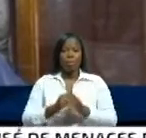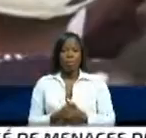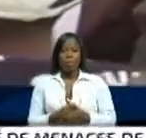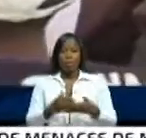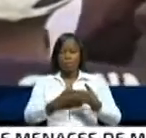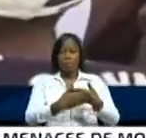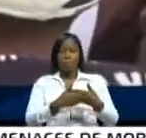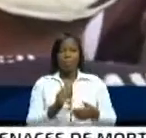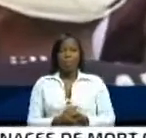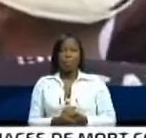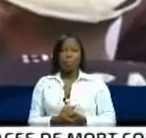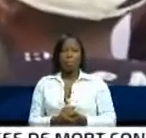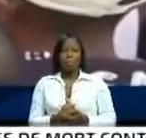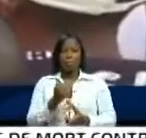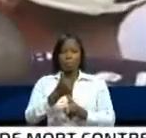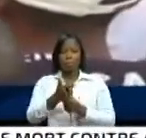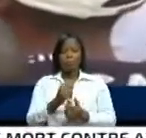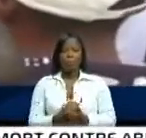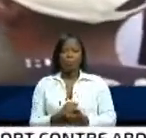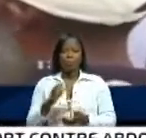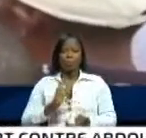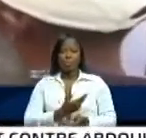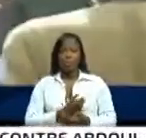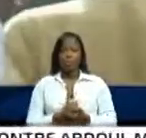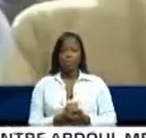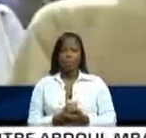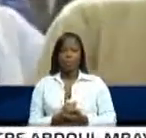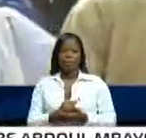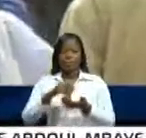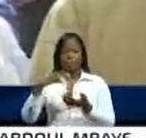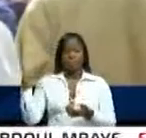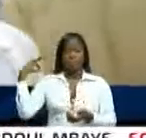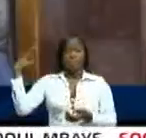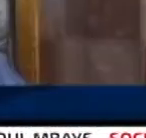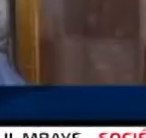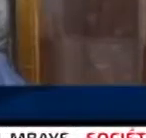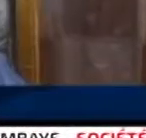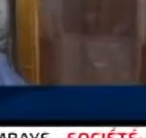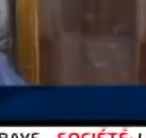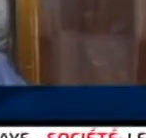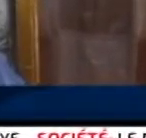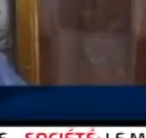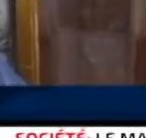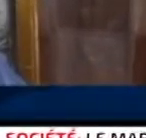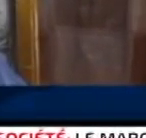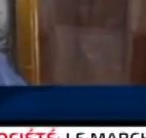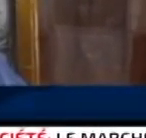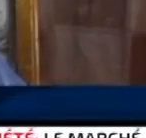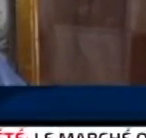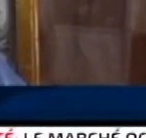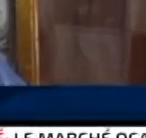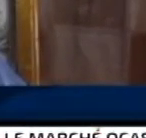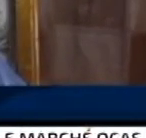proximité donc nos candidats investis dans les départements en plus de nos corps de m et plénipotentiaire